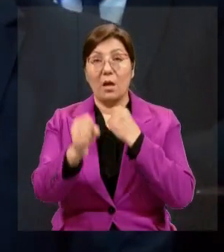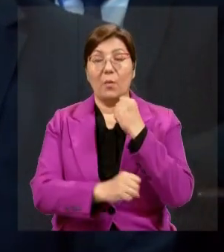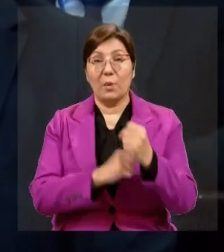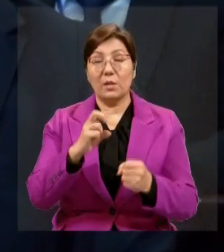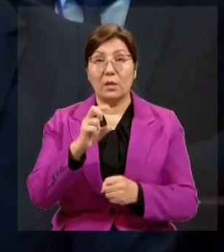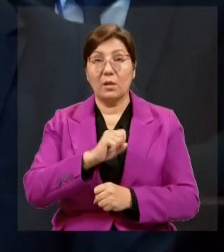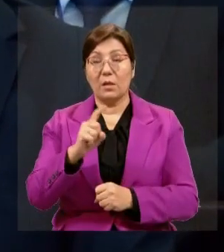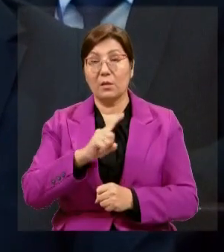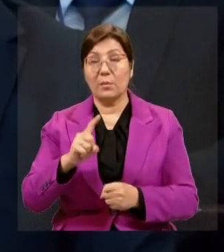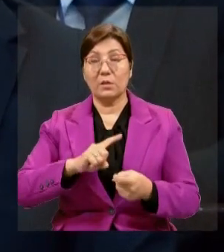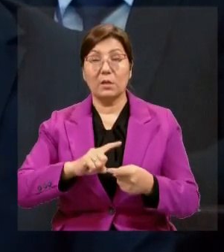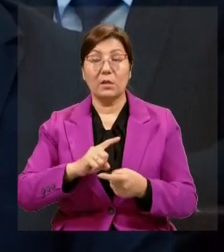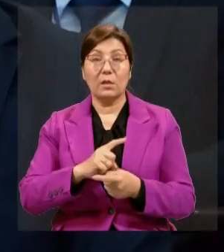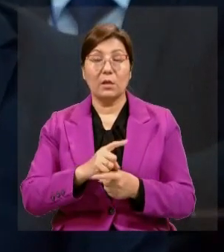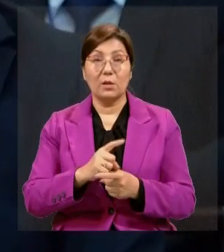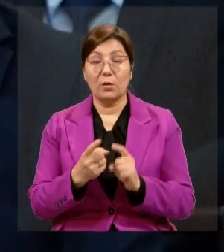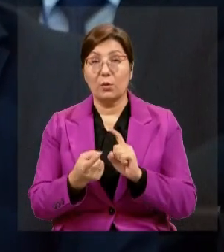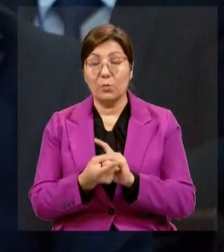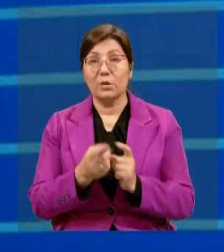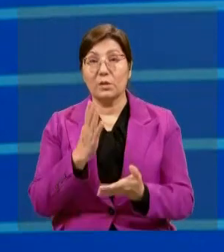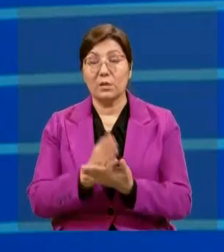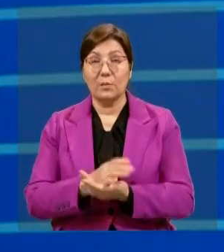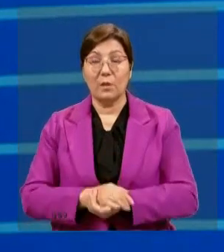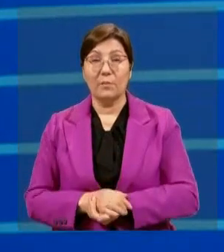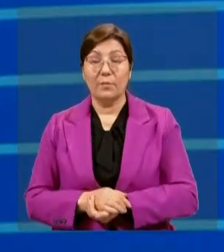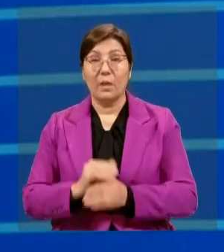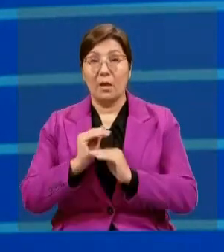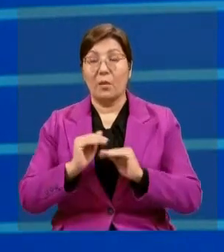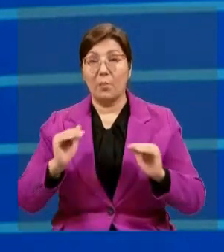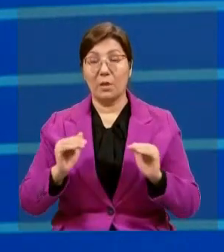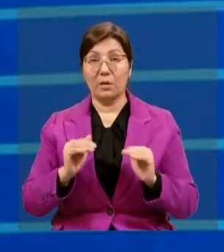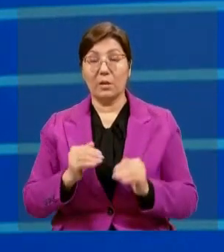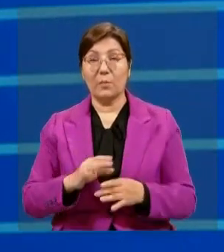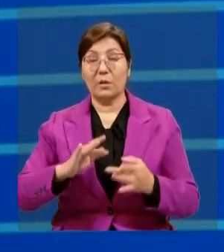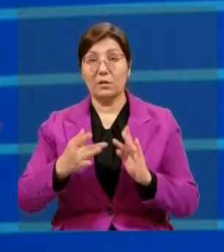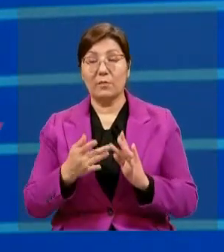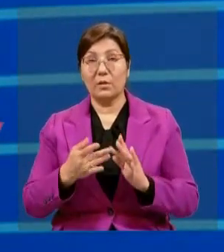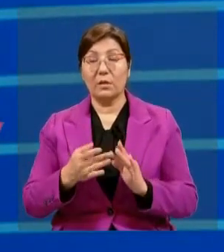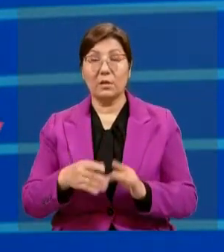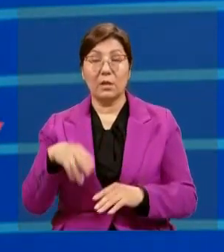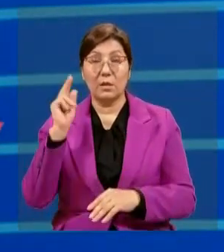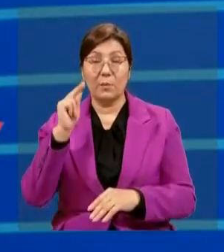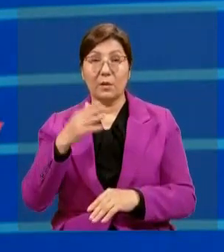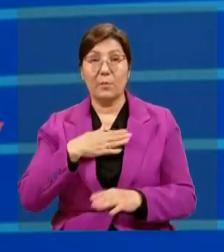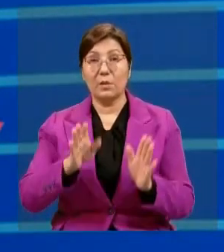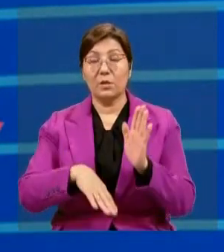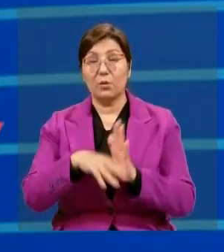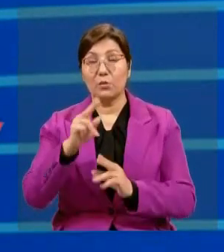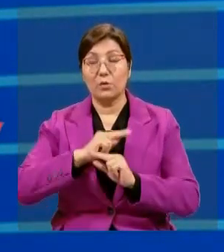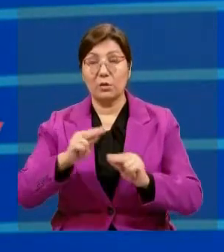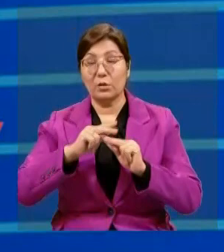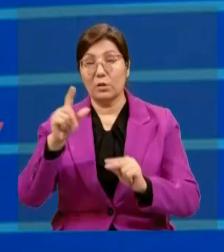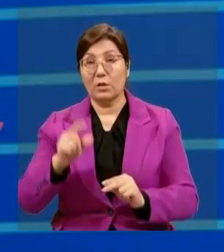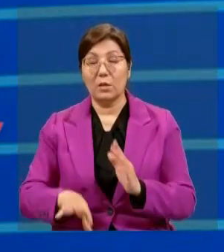жағынан өзгерістер бар. Басқа қандай өзгерістерді сездіңіздер? Балаларға сол онлайн сабақ бере отырып, біздің үздік ұстаздарымыз таңдалып